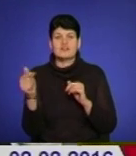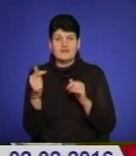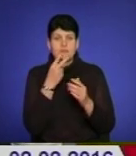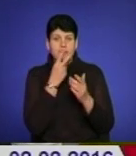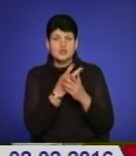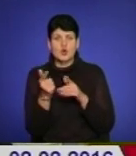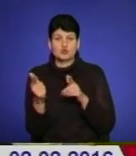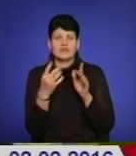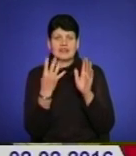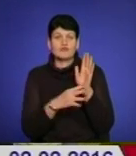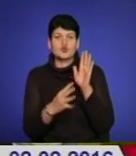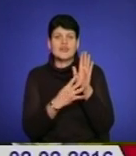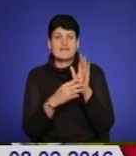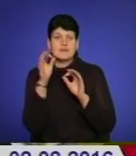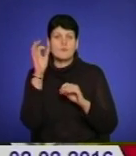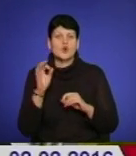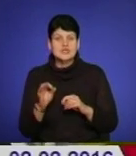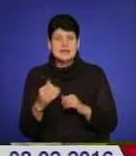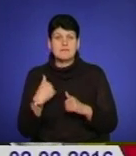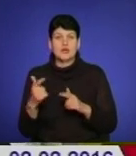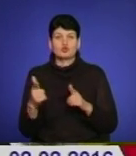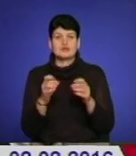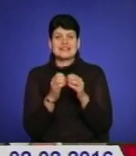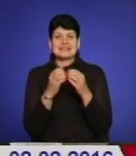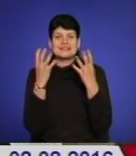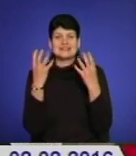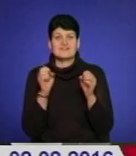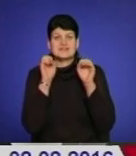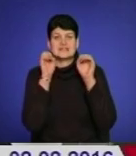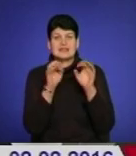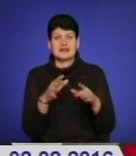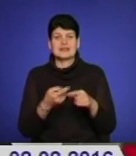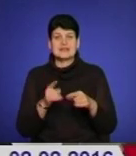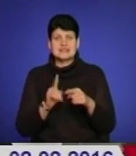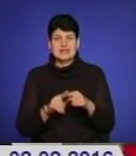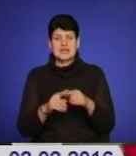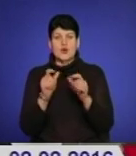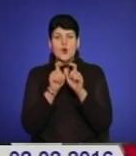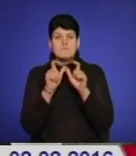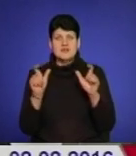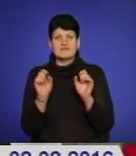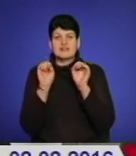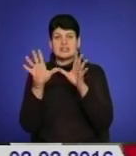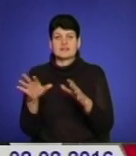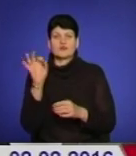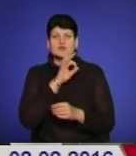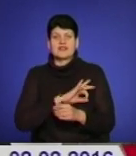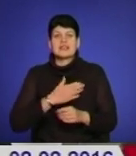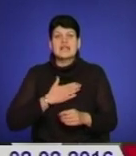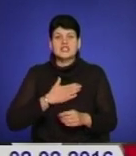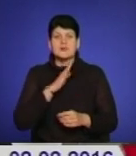практично 99%. І ми готуємося за 10 днів здати цей повноцінний об'єкт, передати користування нашим